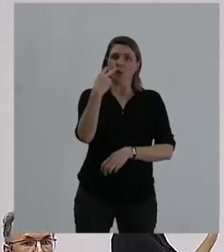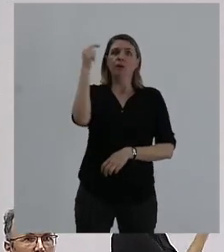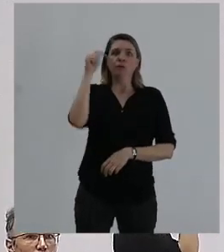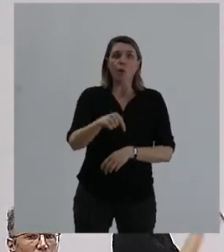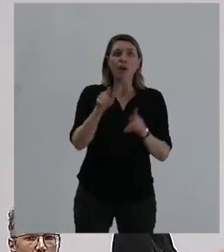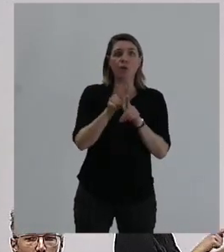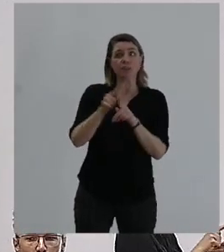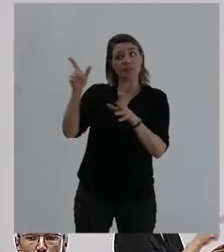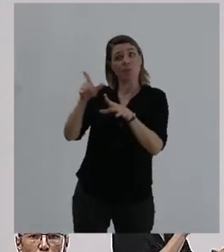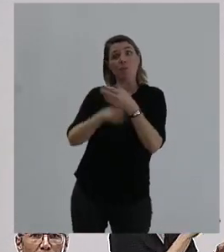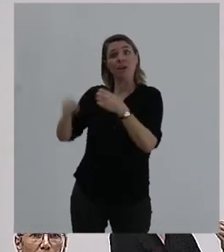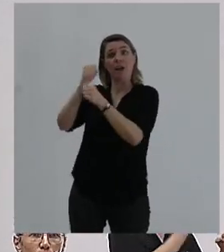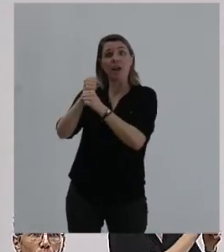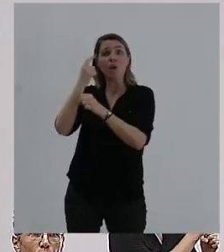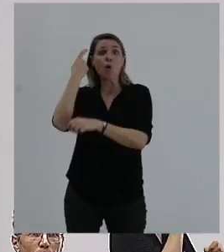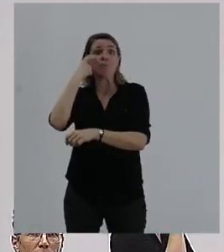de mettre en place des observatoires, finalement